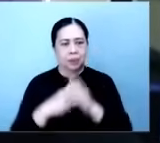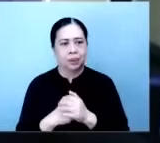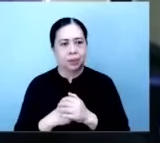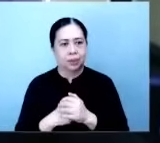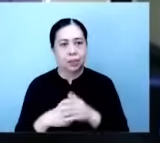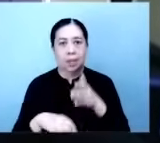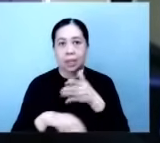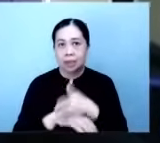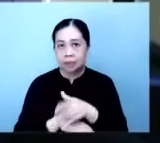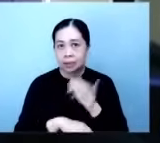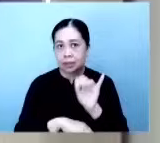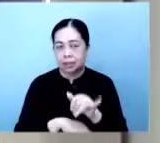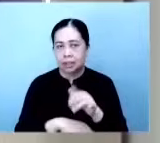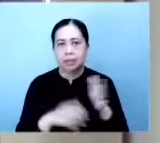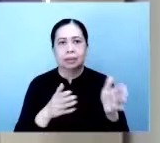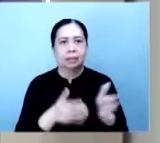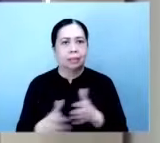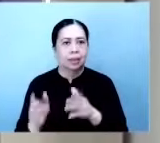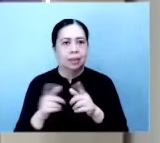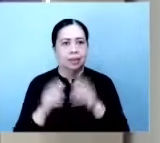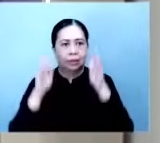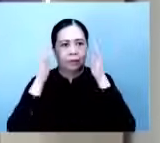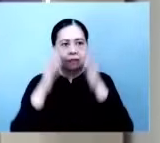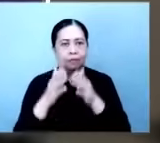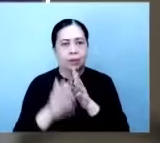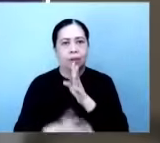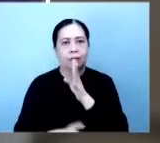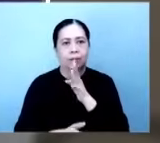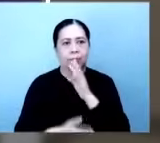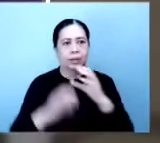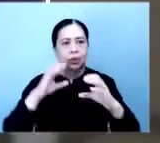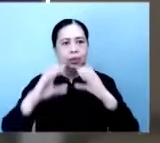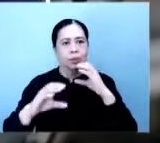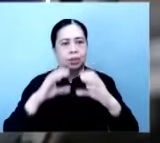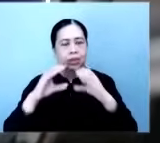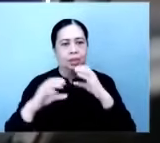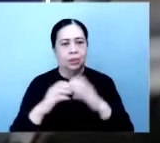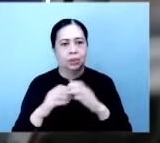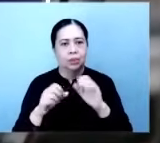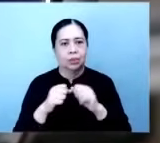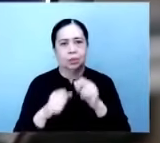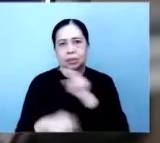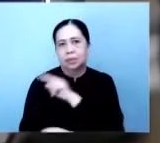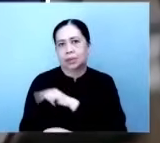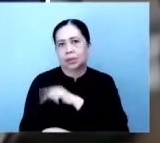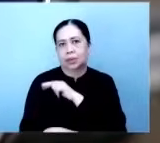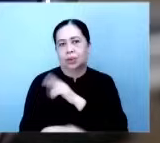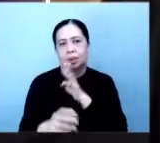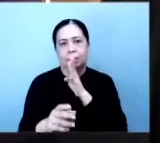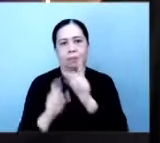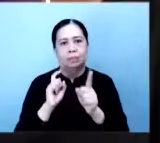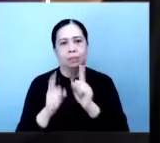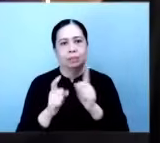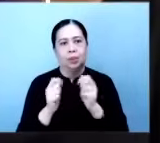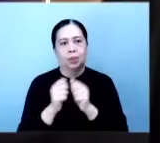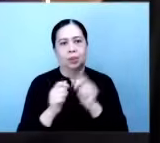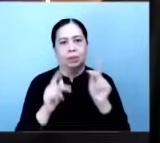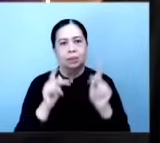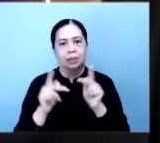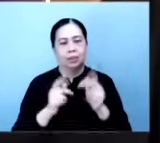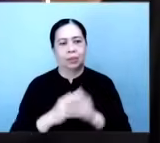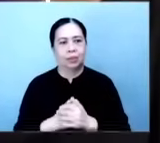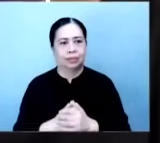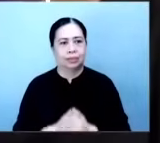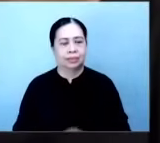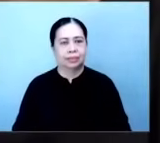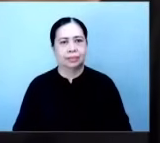ito, plano naman nilang mag-focus sa verbal communication ni Imo para maging natural ang makikipag-usap nito sa mga tao. Nagbabalita